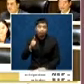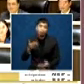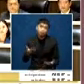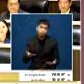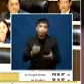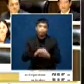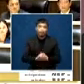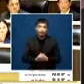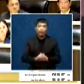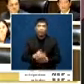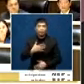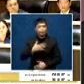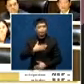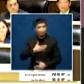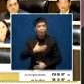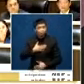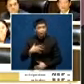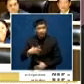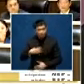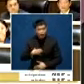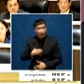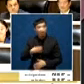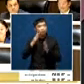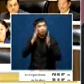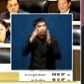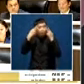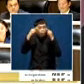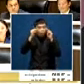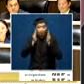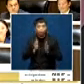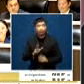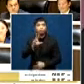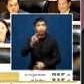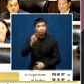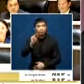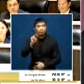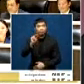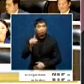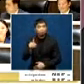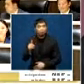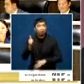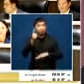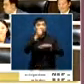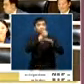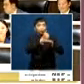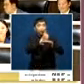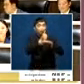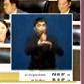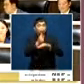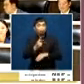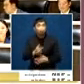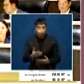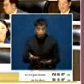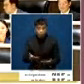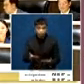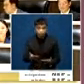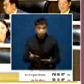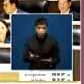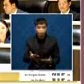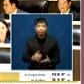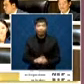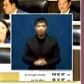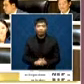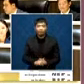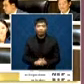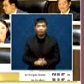ทีพันธมิตรนะ ไปหมดแล้ว ผมว่าไปแต่ขึ้นเวทีพันธมิตรแล้ว มันไปแล้วแต่ว่าเขายังมีโอกาสกลับจากการที่ช่วงหลังๆก็ทำท่าทีเป็นเนี่ยเราจะเห็นด้ว